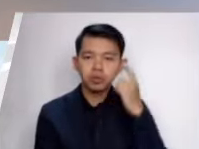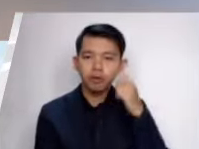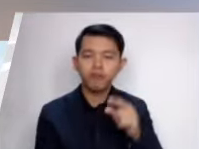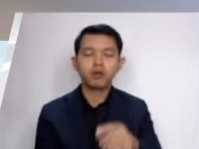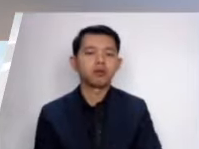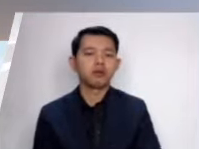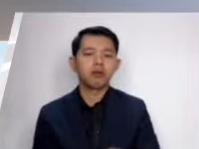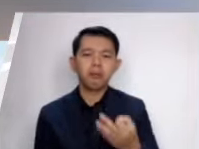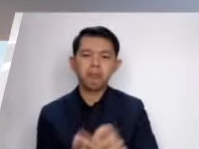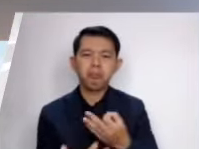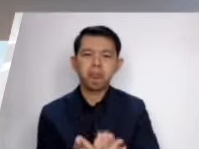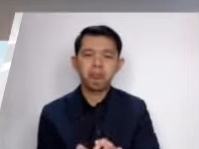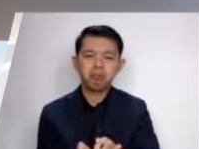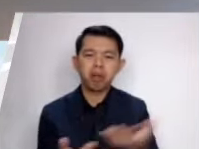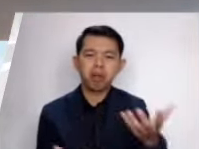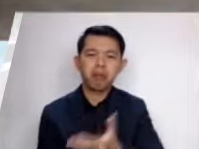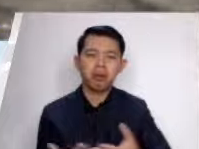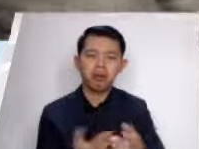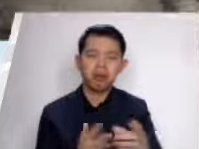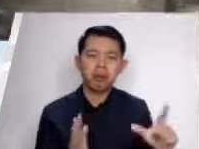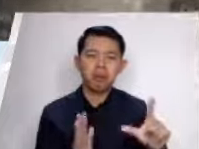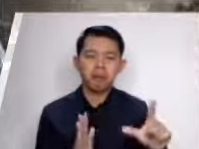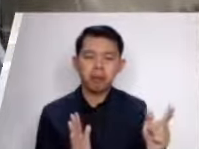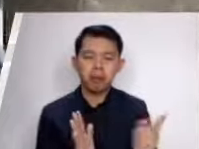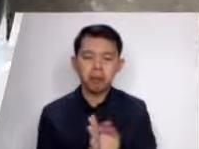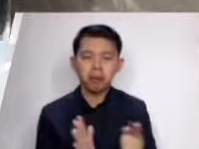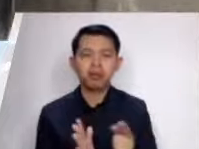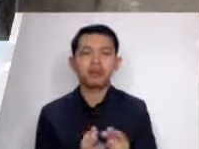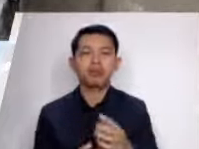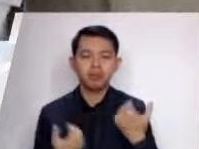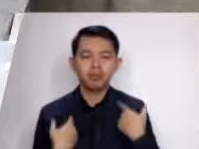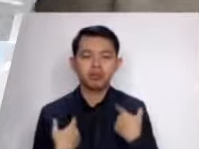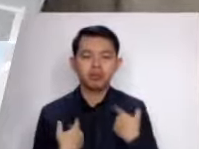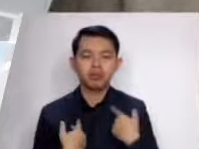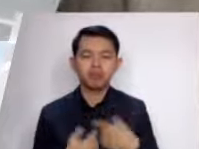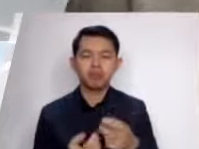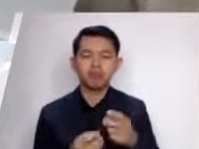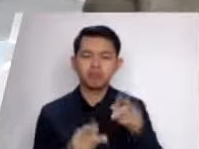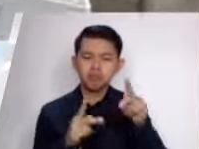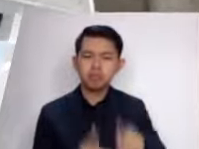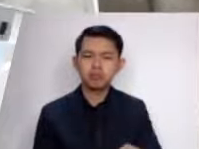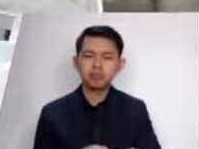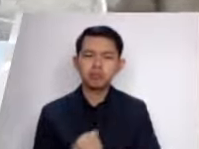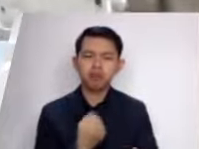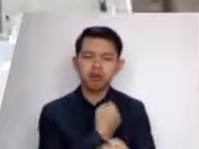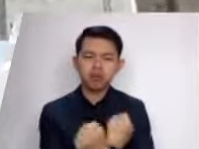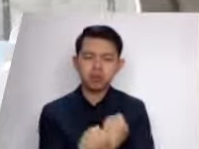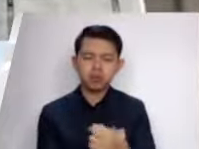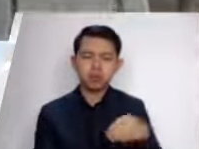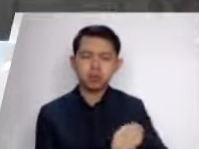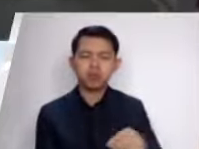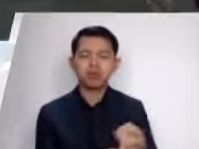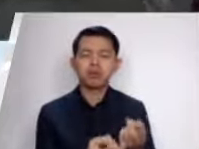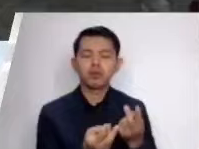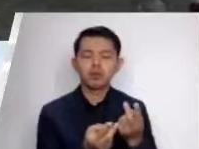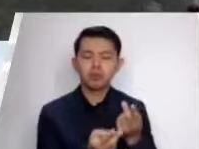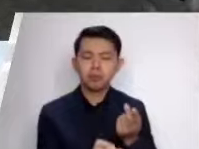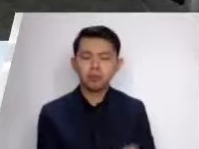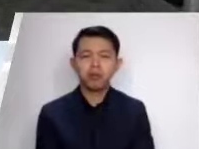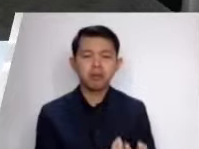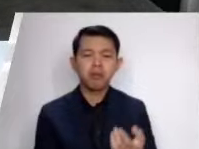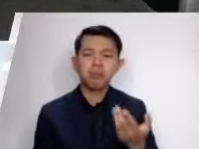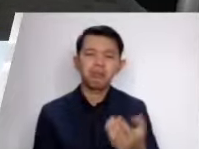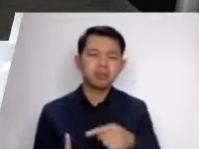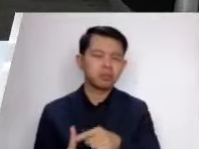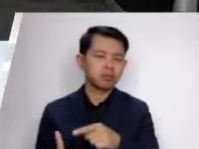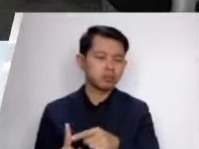mga Chino na nakapo sa sakama. Ayon pa sa PAOK, isa ang Chinong ito sa mga nakatakas noon sa niraid na